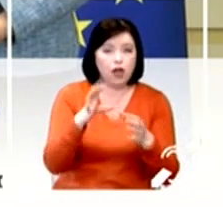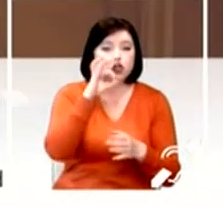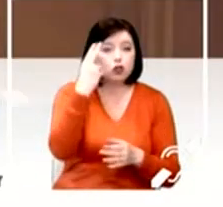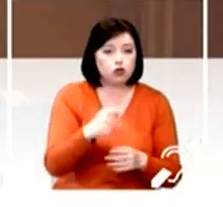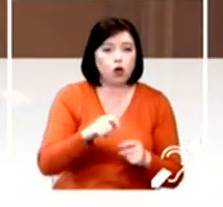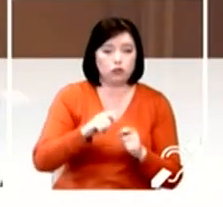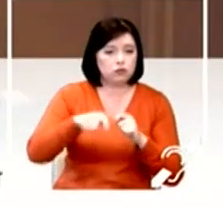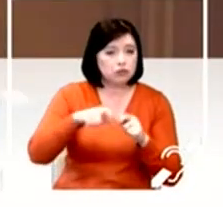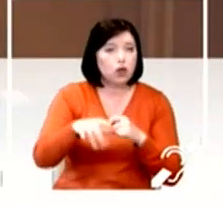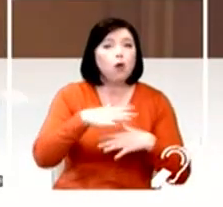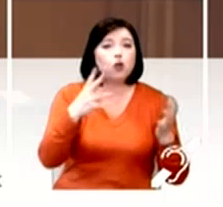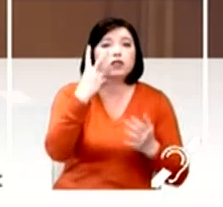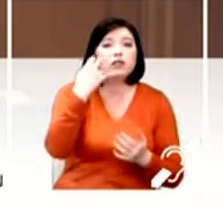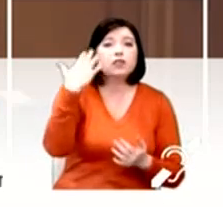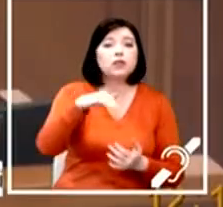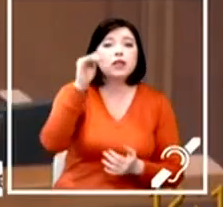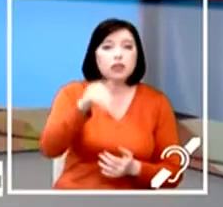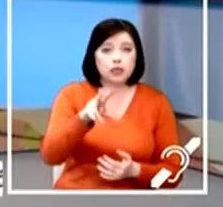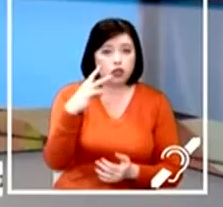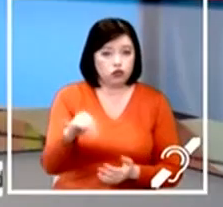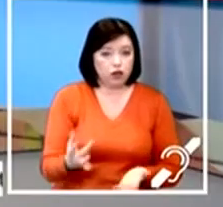de peste 250 de mii de lei.